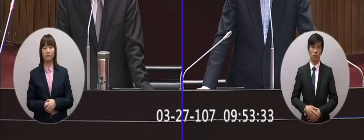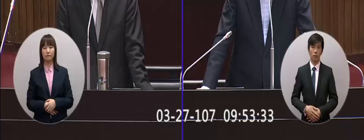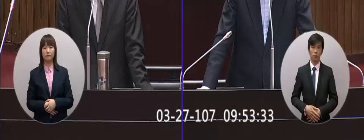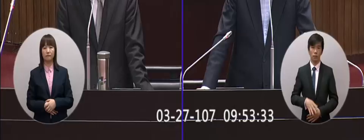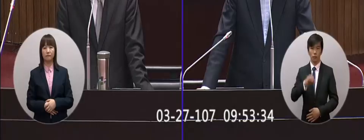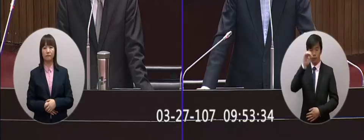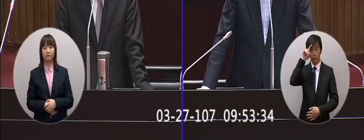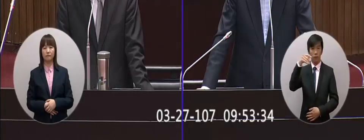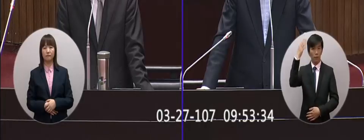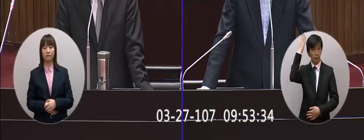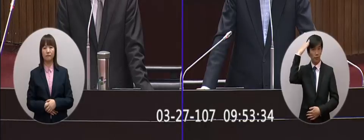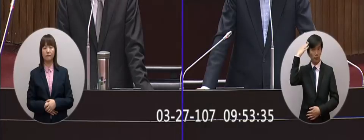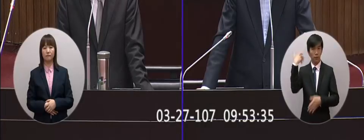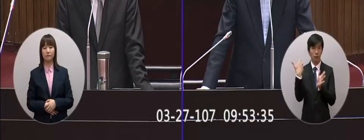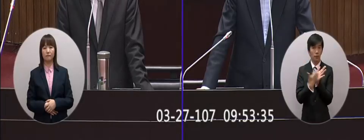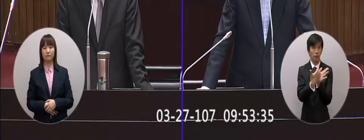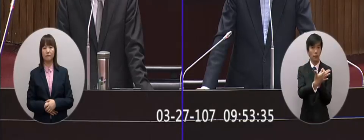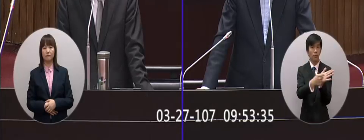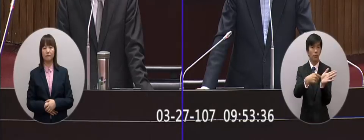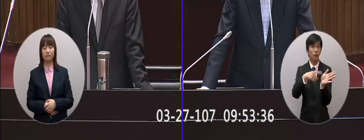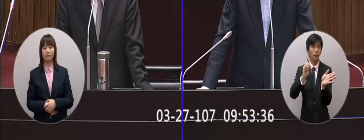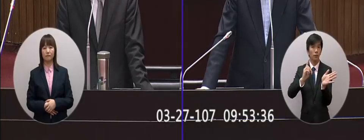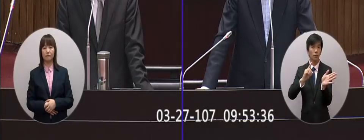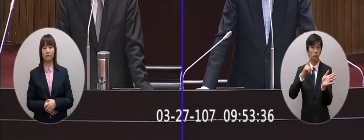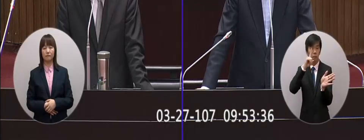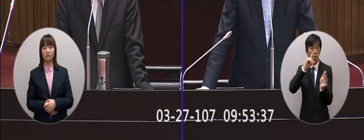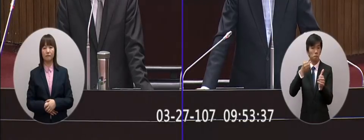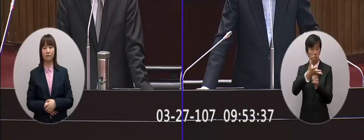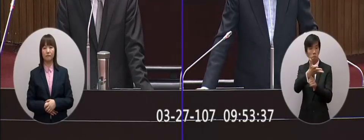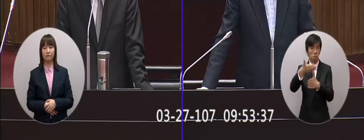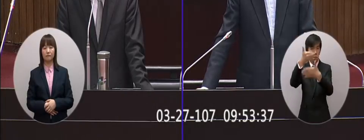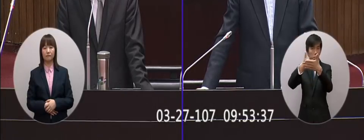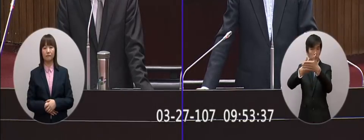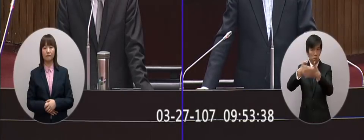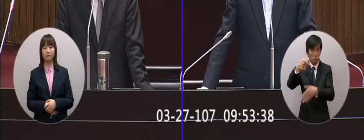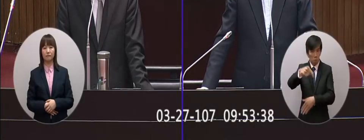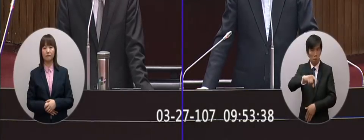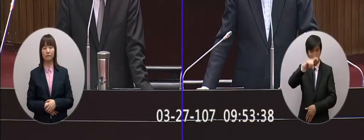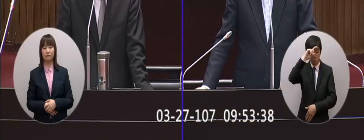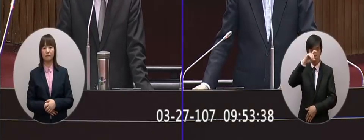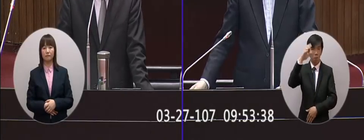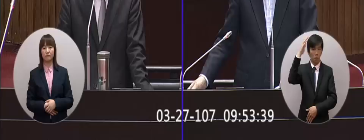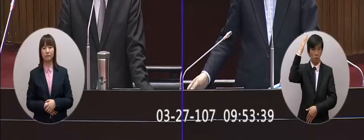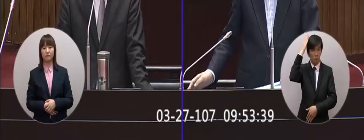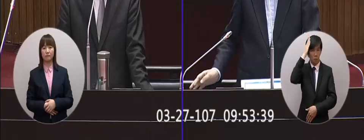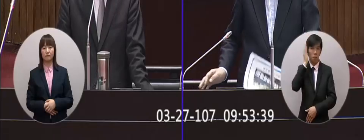的字写的“除霾减碳，逐年淘汰燃煤电厂”。